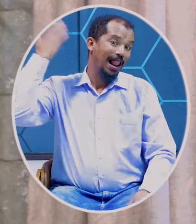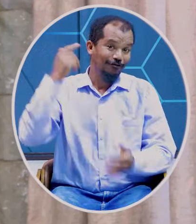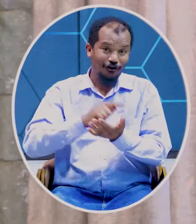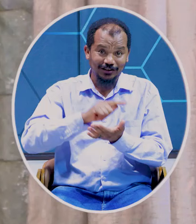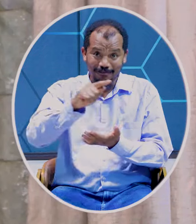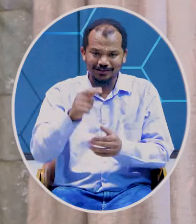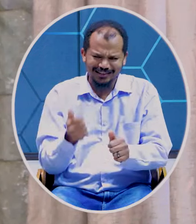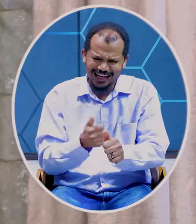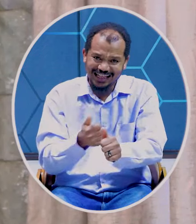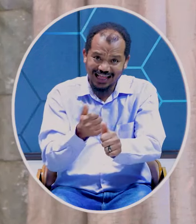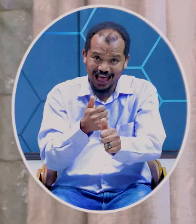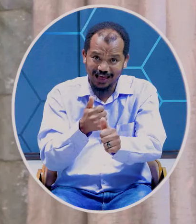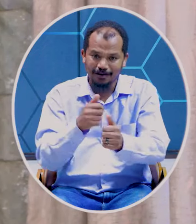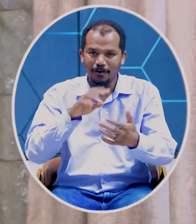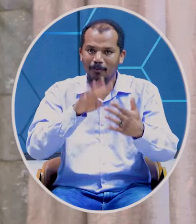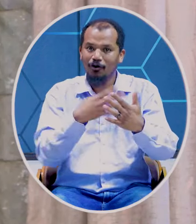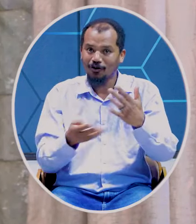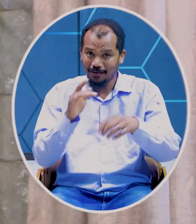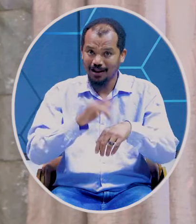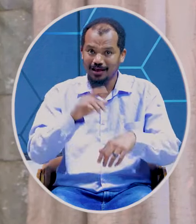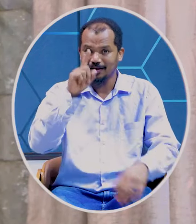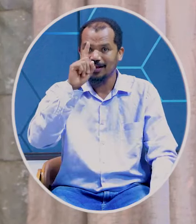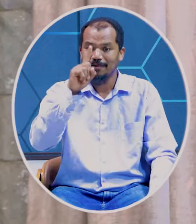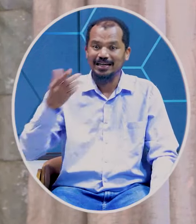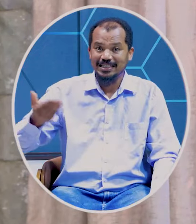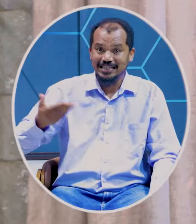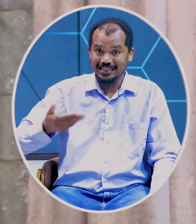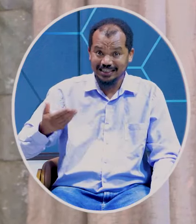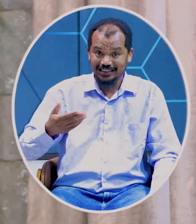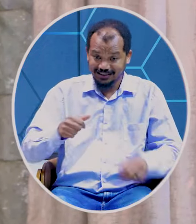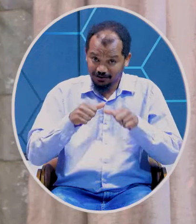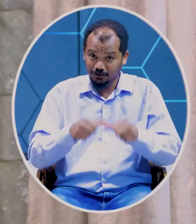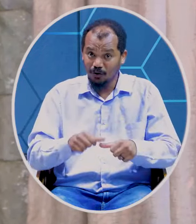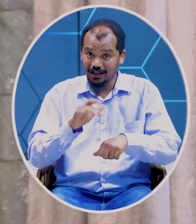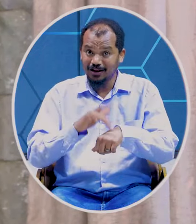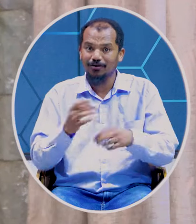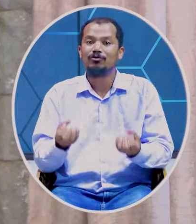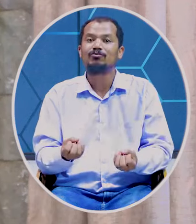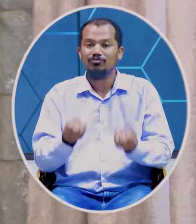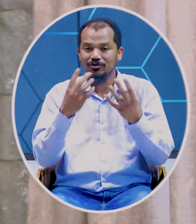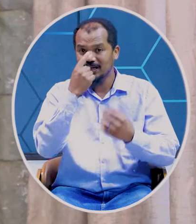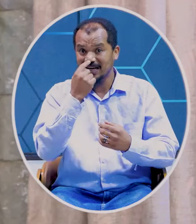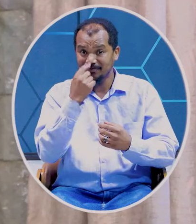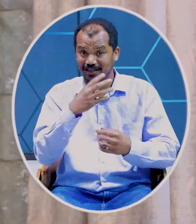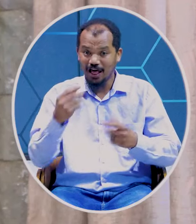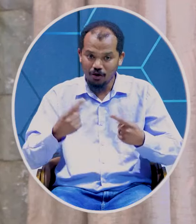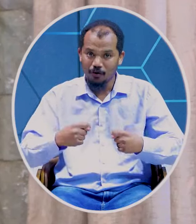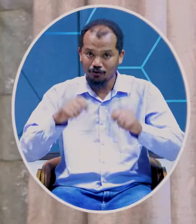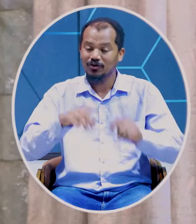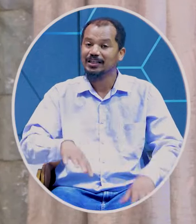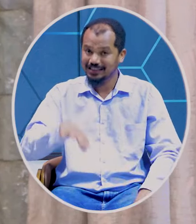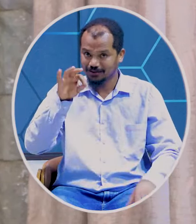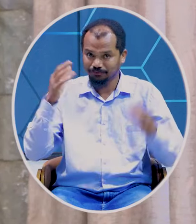ከባለፈው ሳምንት ተከታታይ ፕሮግራም ላይ በአንዲት እንግዳ ቆይታ ላይ ብዙ ልምድና